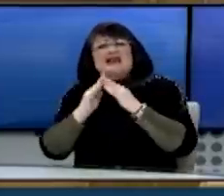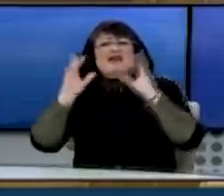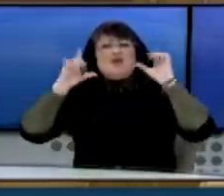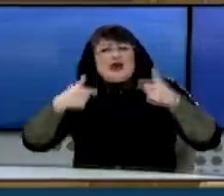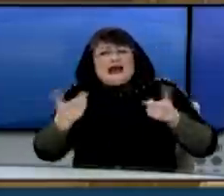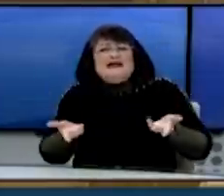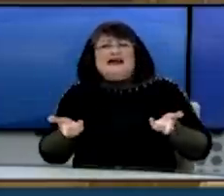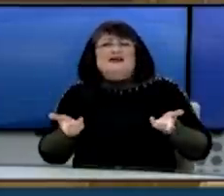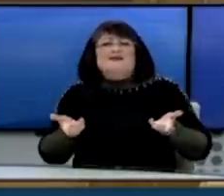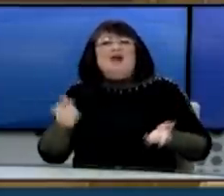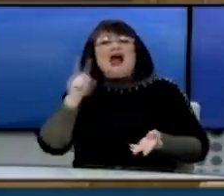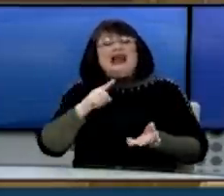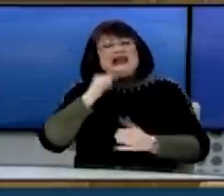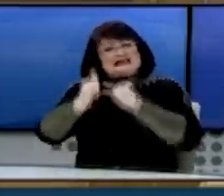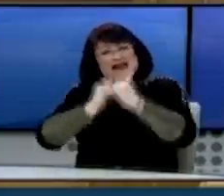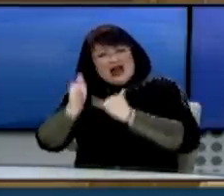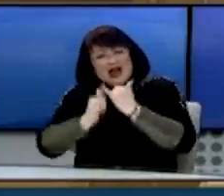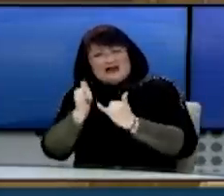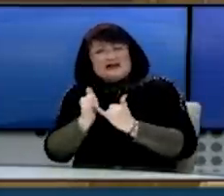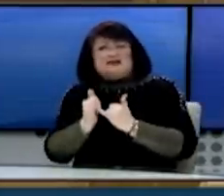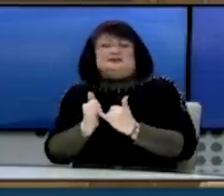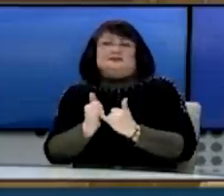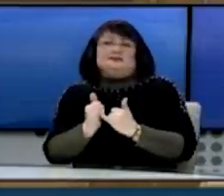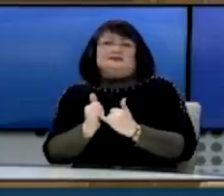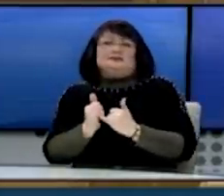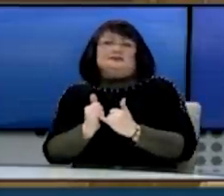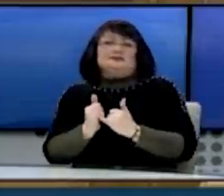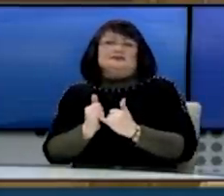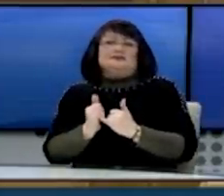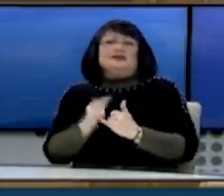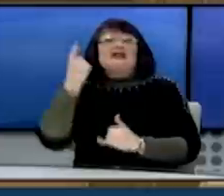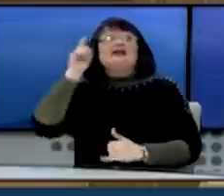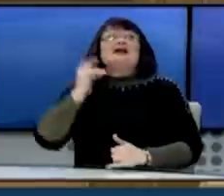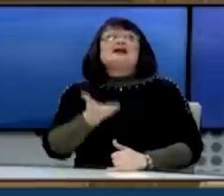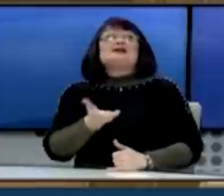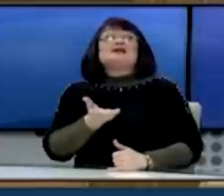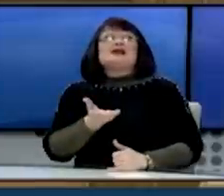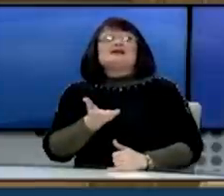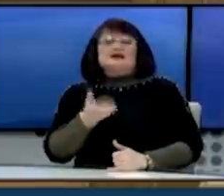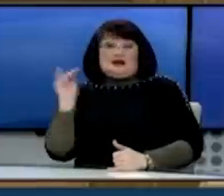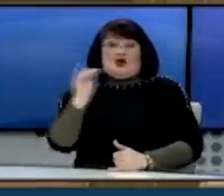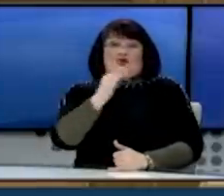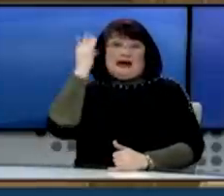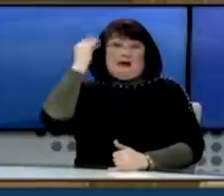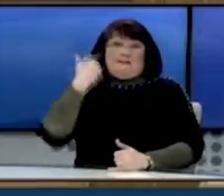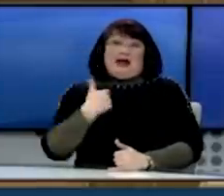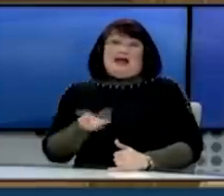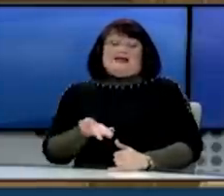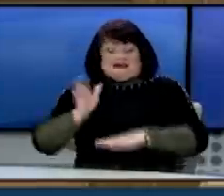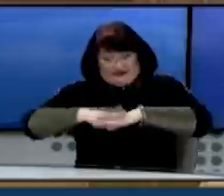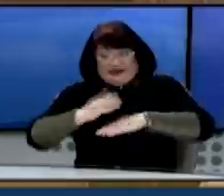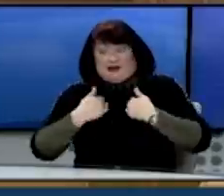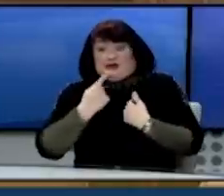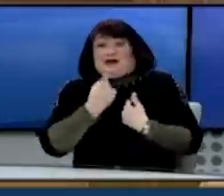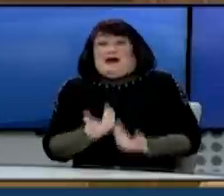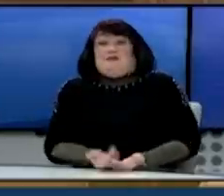Δημοκρατίας, άλλων site των κοινωνικών μέσων δικτύωσης δεν ήξεραν, δεν ρώταγαν. Τώρα φταίω να